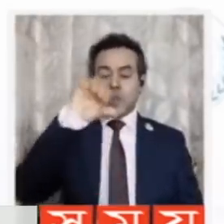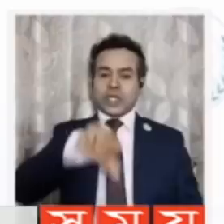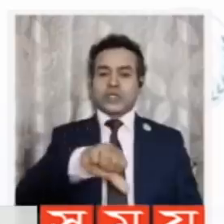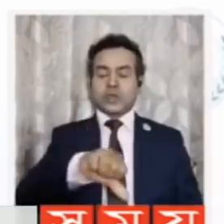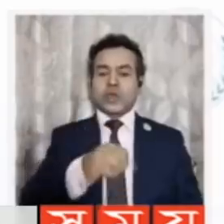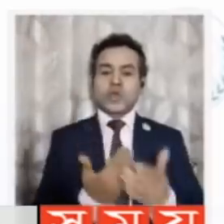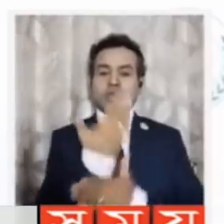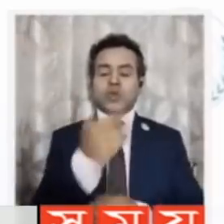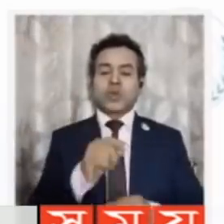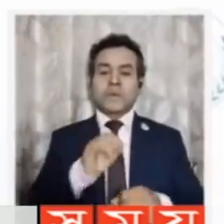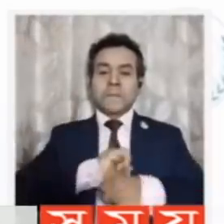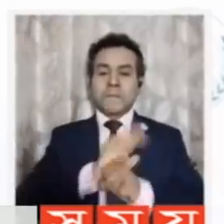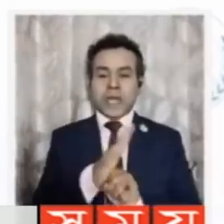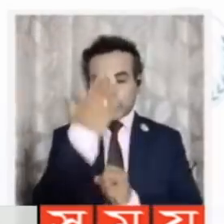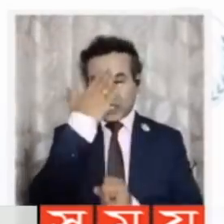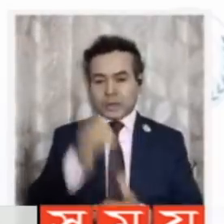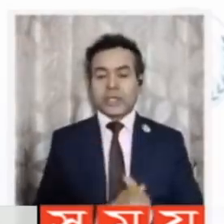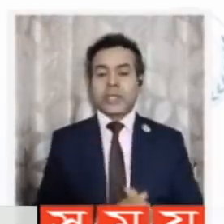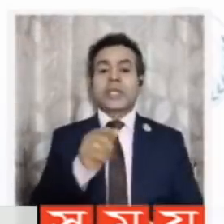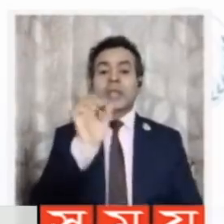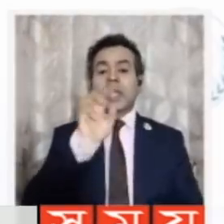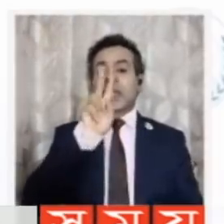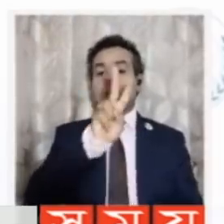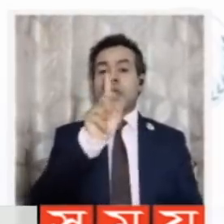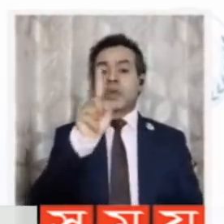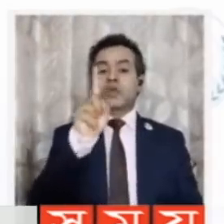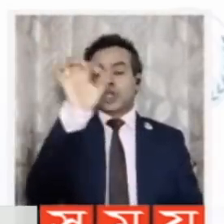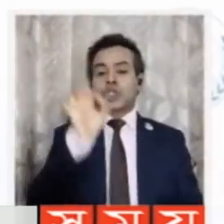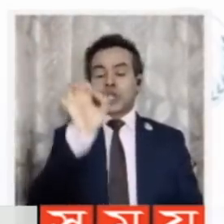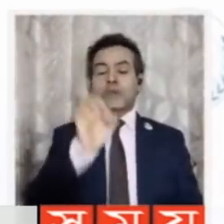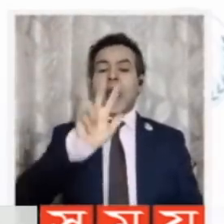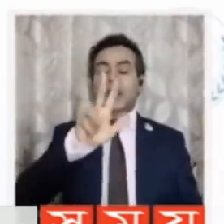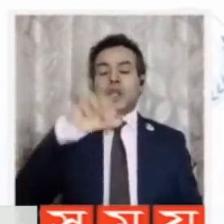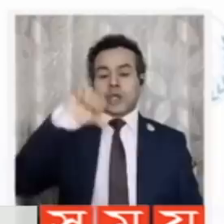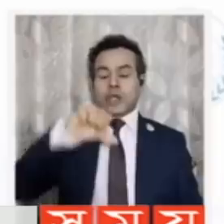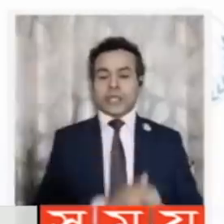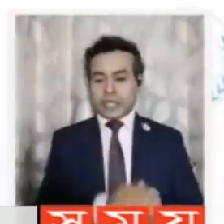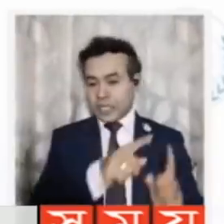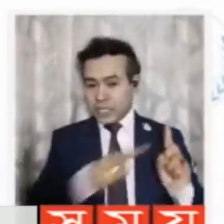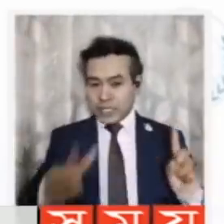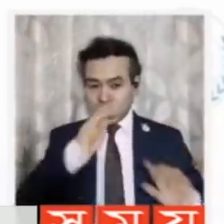24 ঘন্টায় শনাক্তের হার 21.89%। এ পর্যন্ত শনাক্ত হয়েছেন